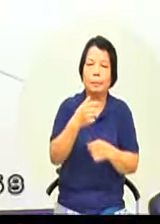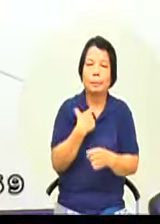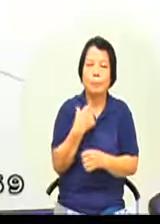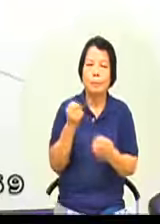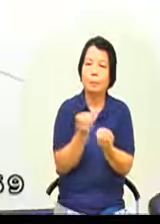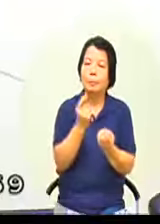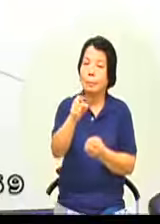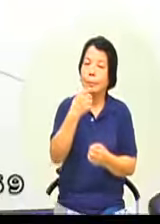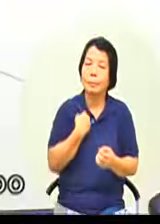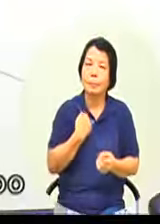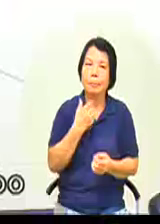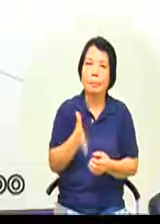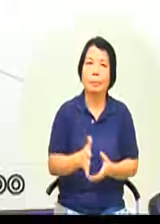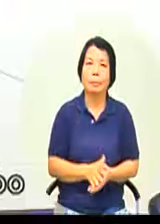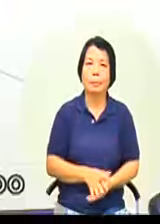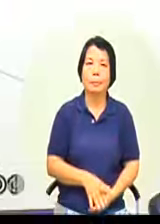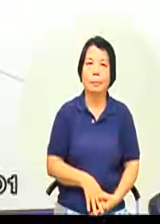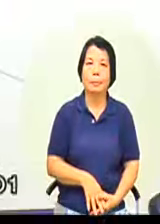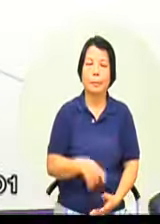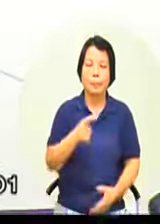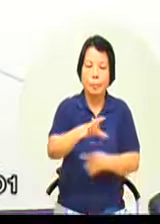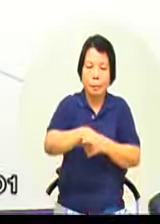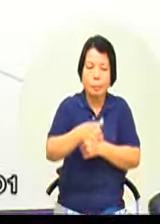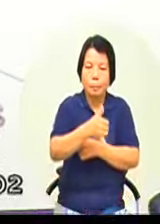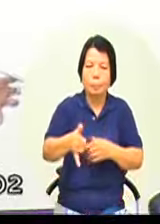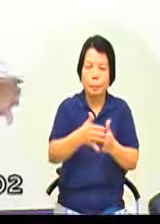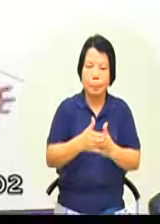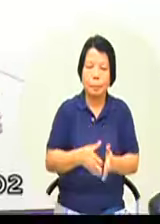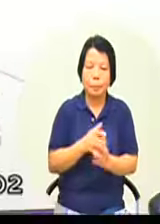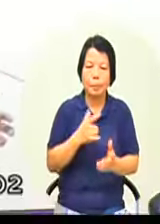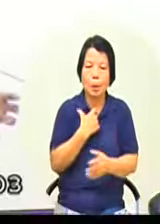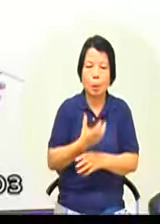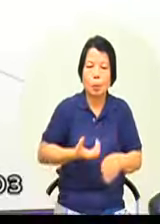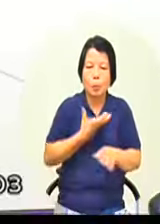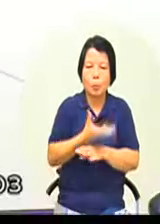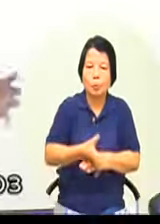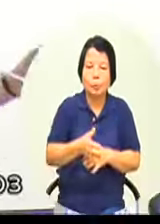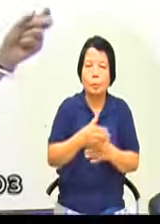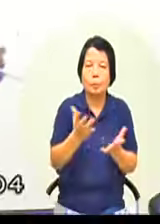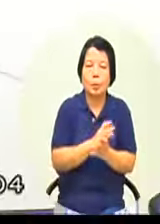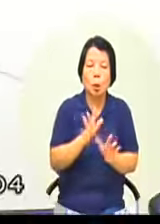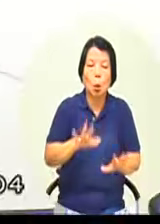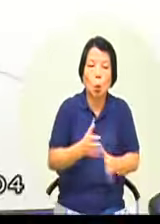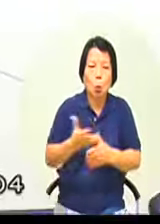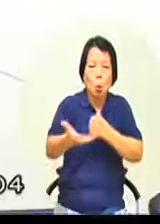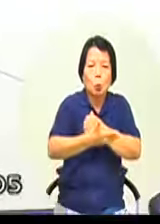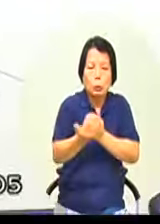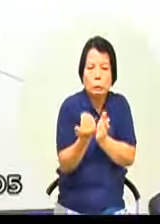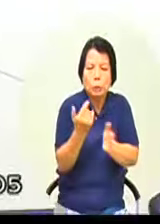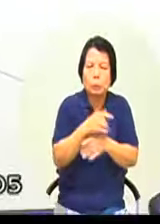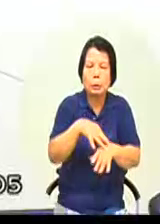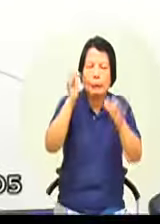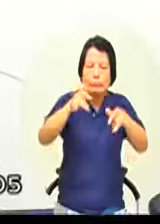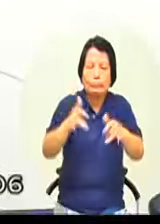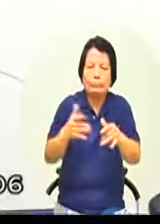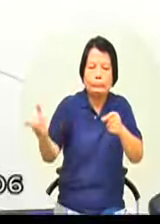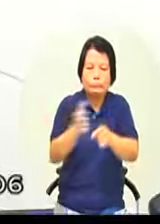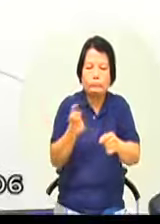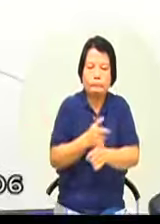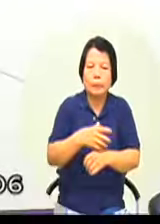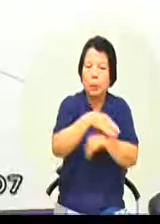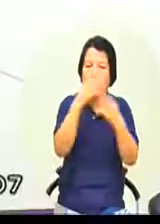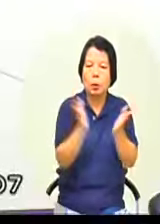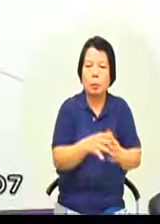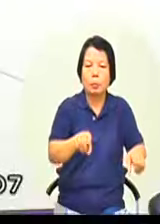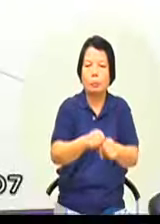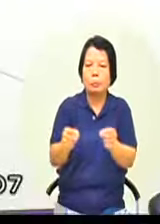那我们可见都知道说，这个农民他们的心血要收成的时候，然后被台风这样子把它刮掉了，是